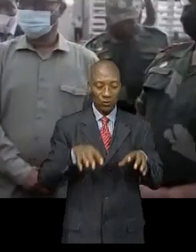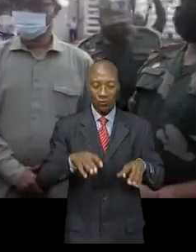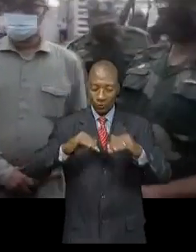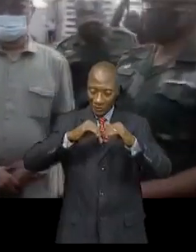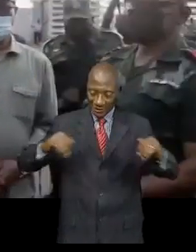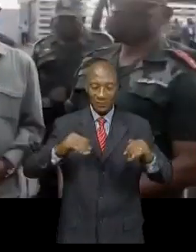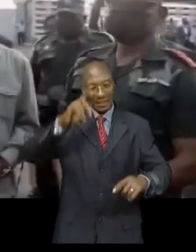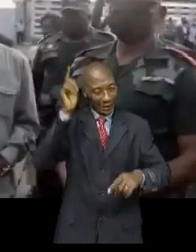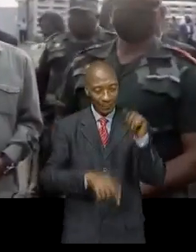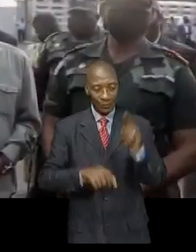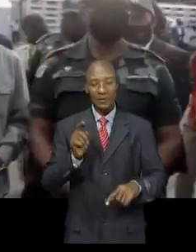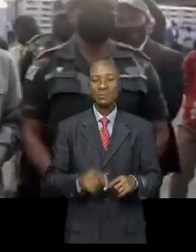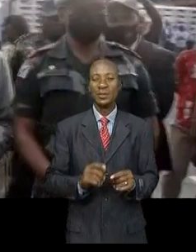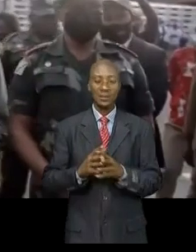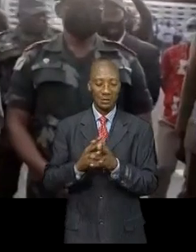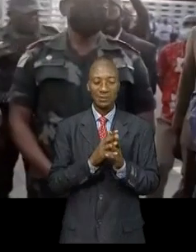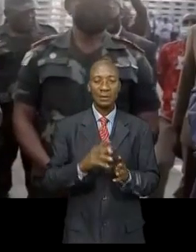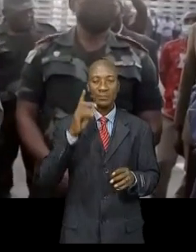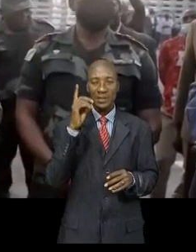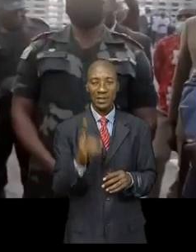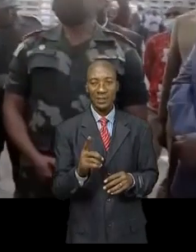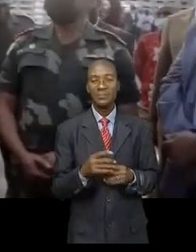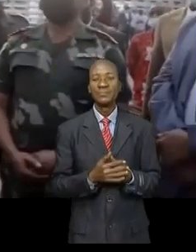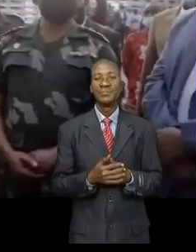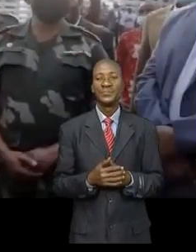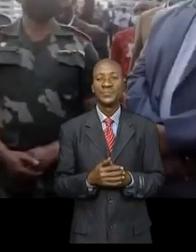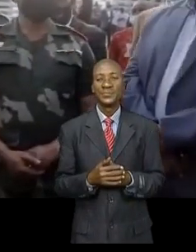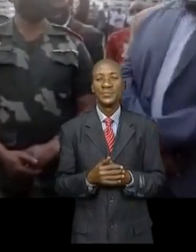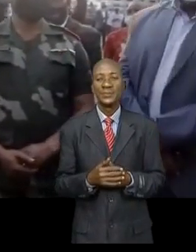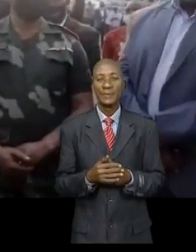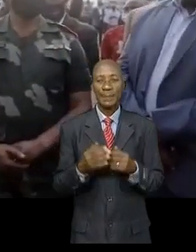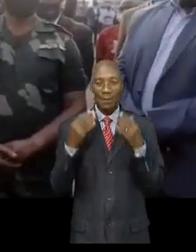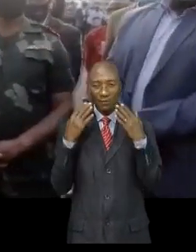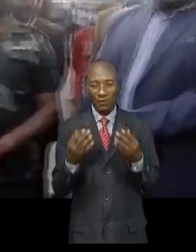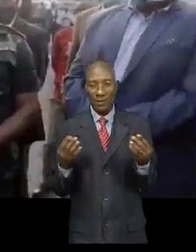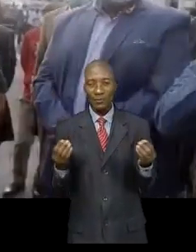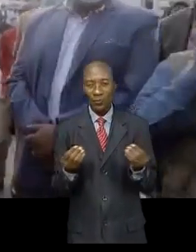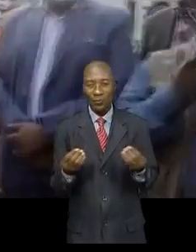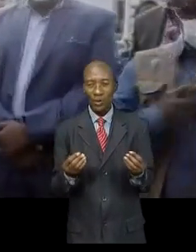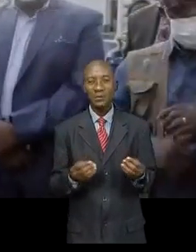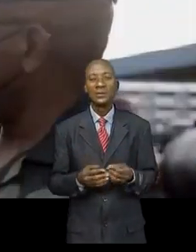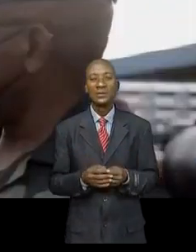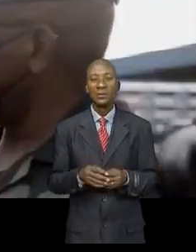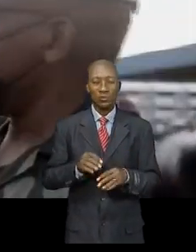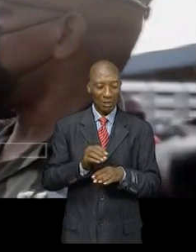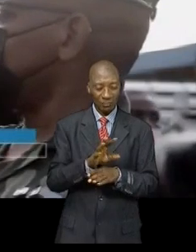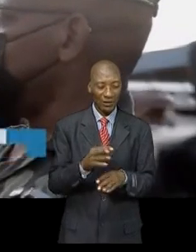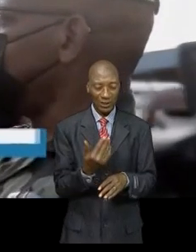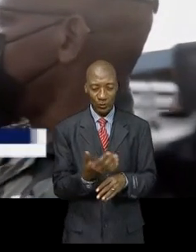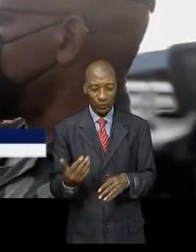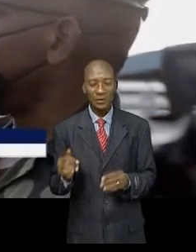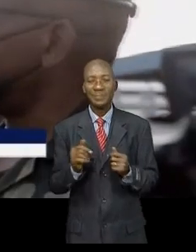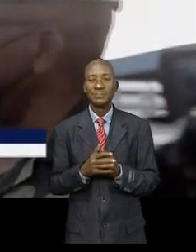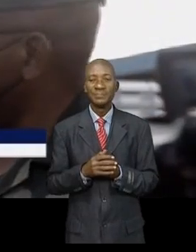bénéficiaires, le gouverneur du Nord Kivu, le lieutenant général Constant Dima, a eu des mots de gratitude. Au retour, Excellence, vous allez